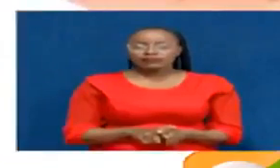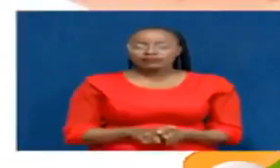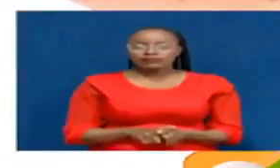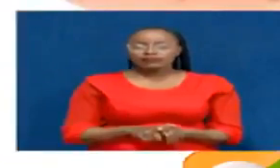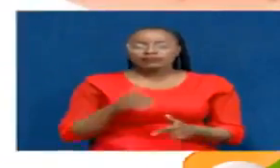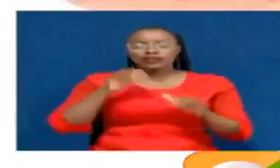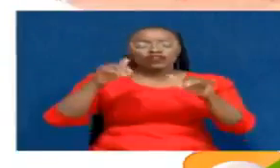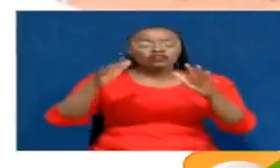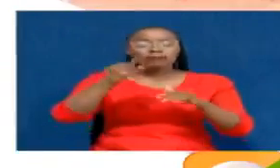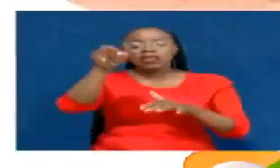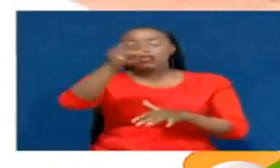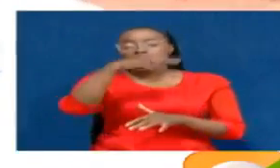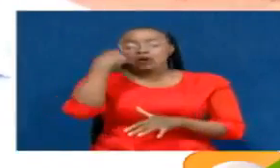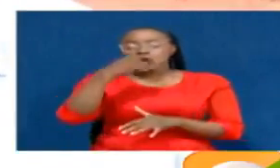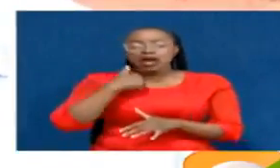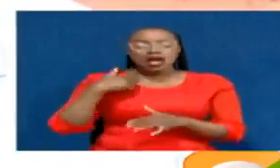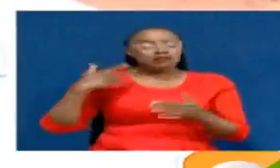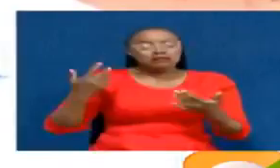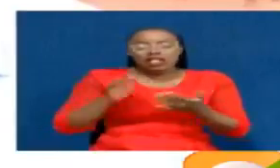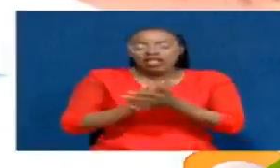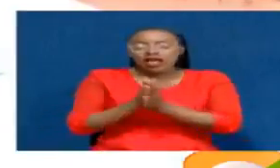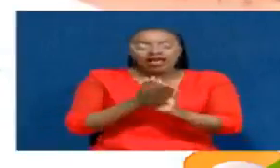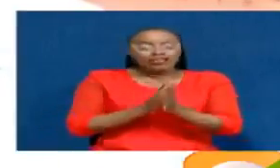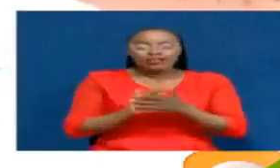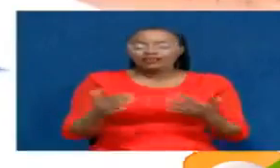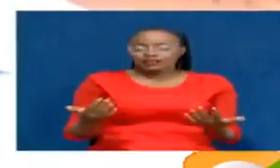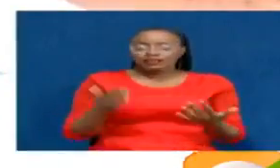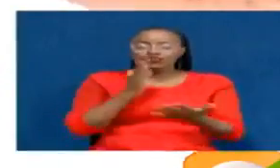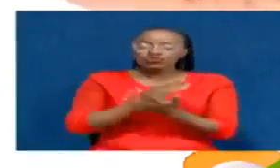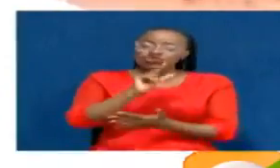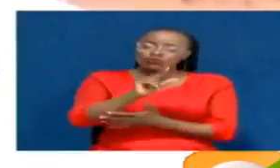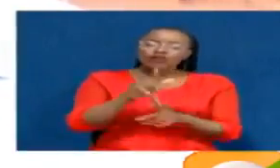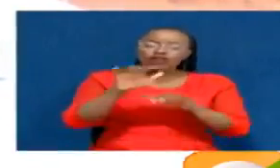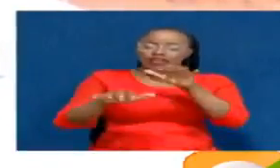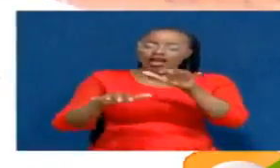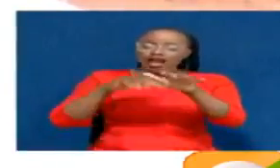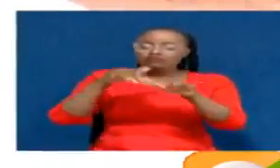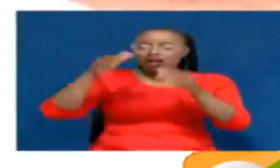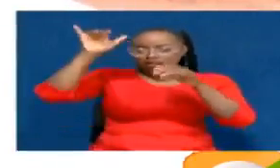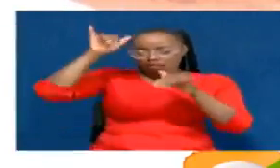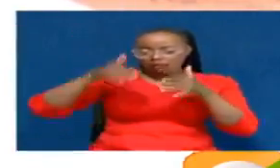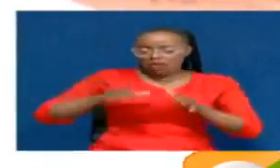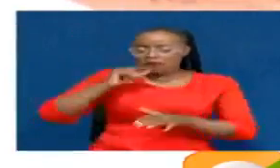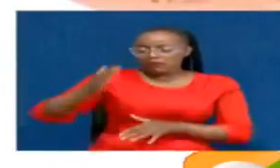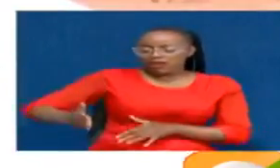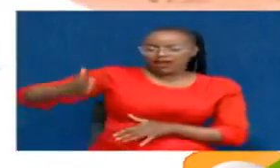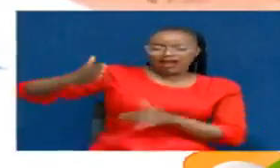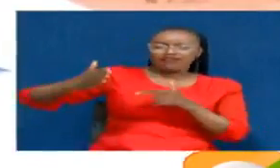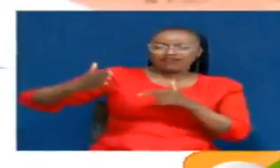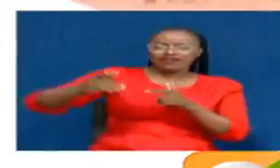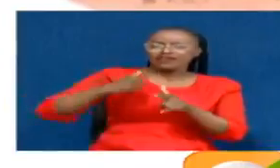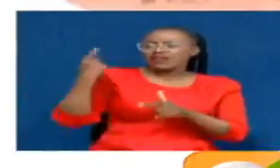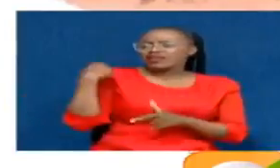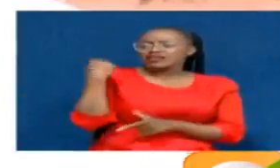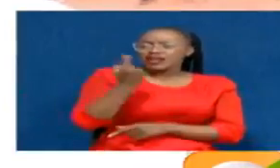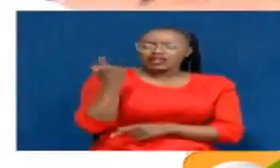Kuna wakulima wengine sasa wamebaki bure. Njao ni kidogo, ng'ombe ilisaa juicy. Njao ni